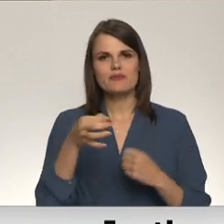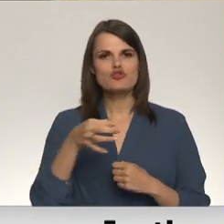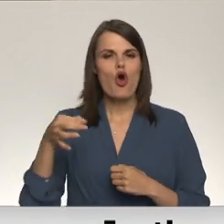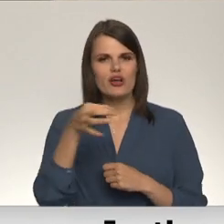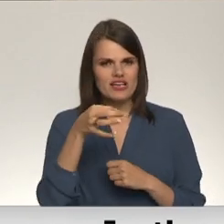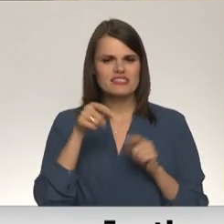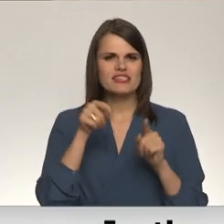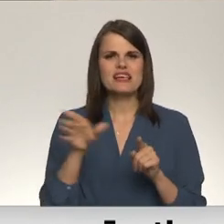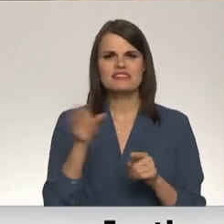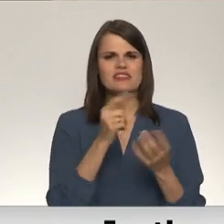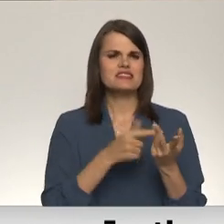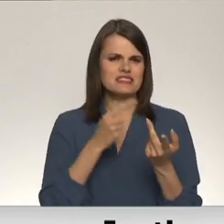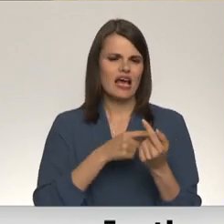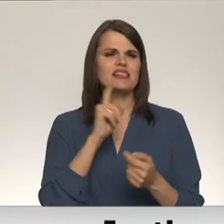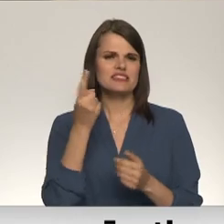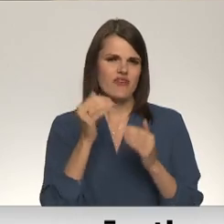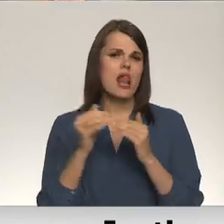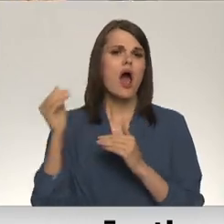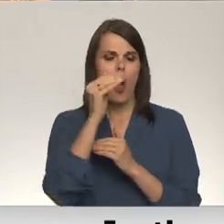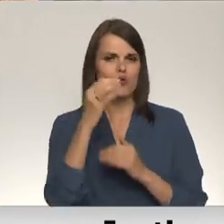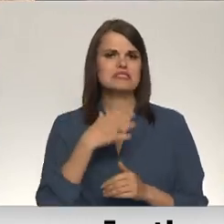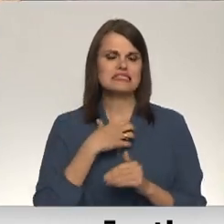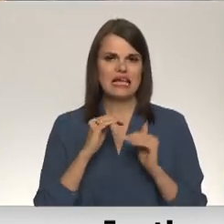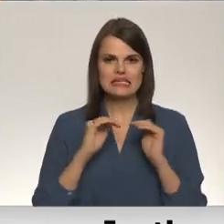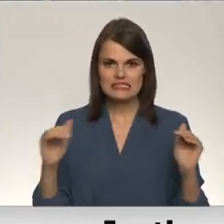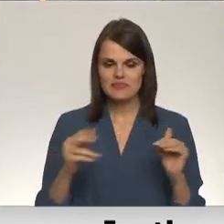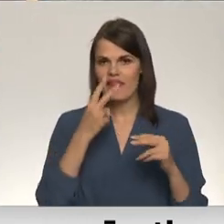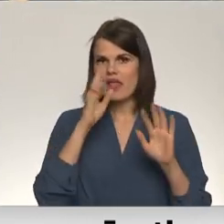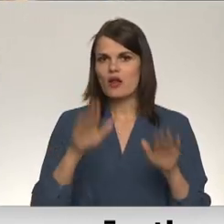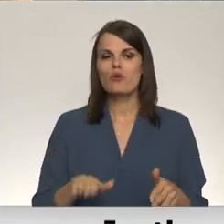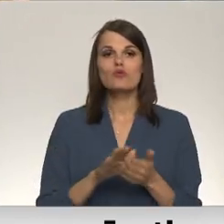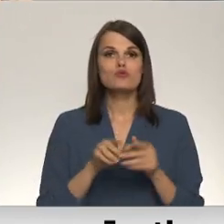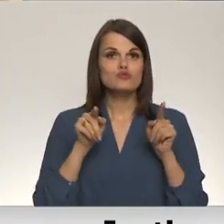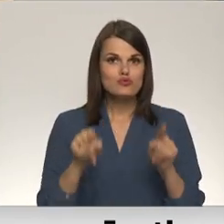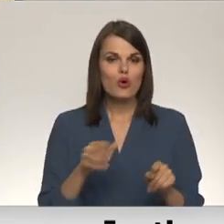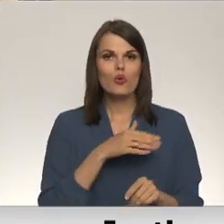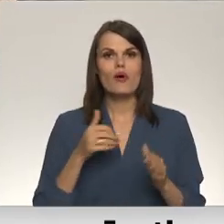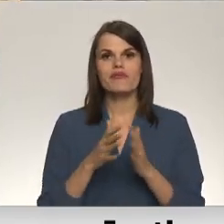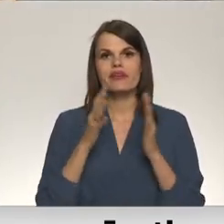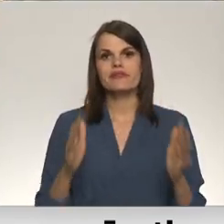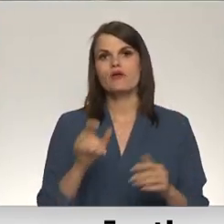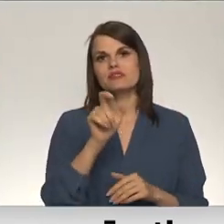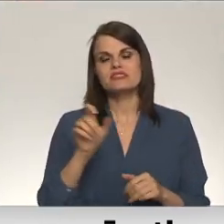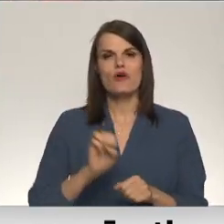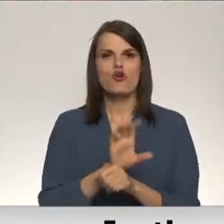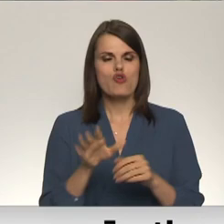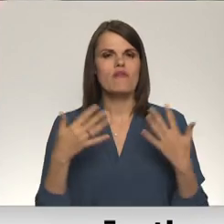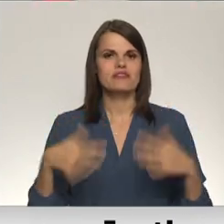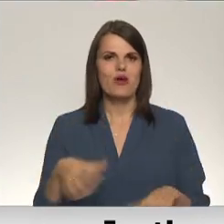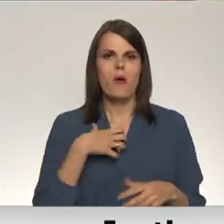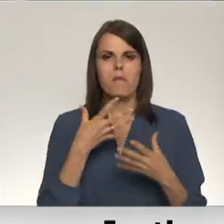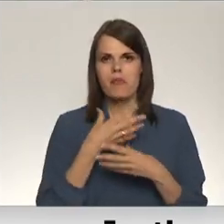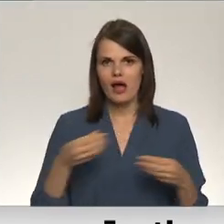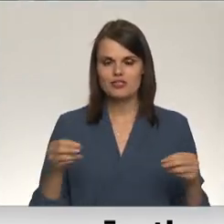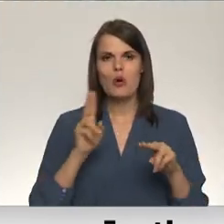datiem. Tas viss skaitās vēl ļoti augsta saslimstība. Neraugoties uz to, ļoti daudz cilvēku Covidu jau ir